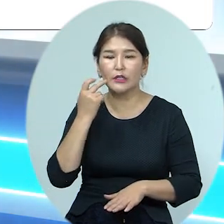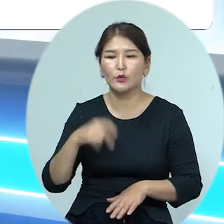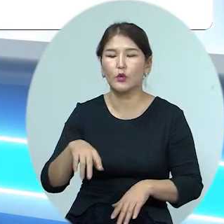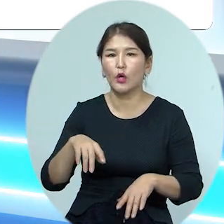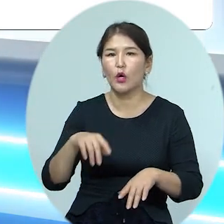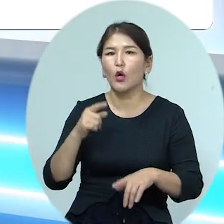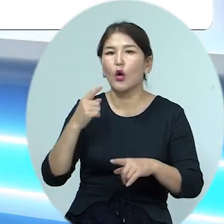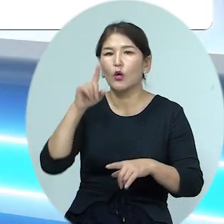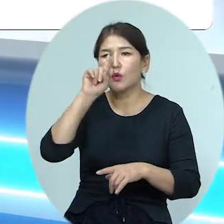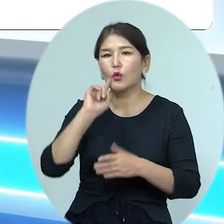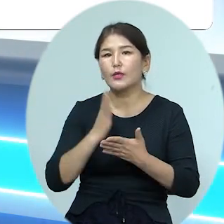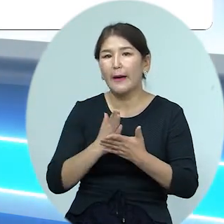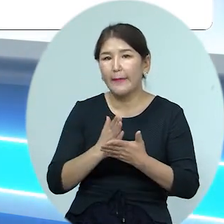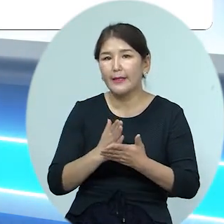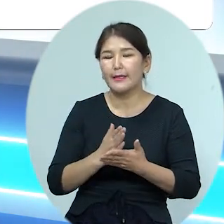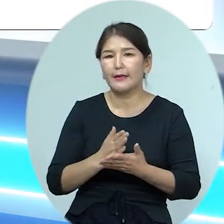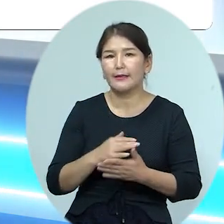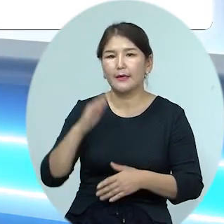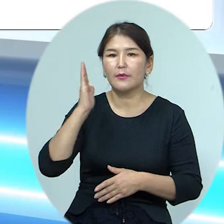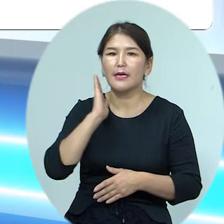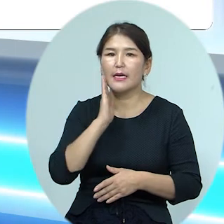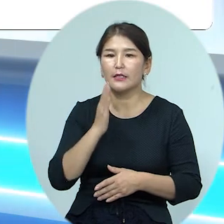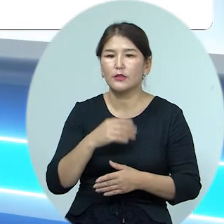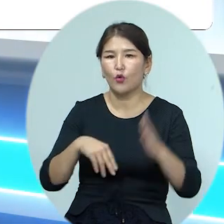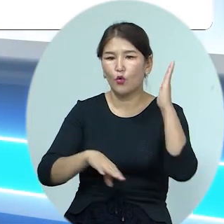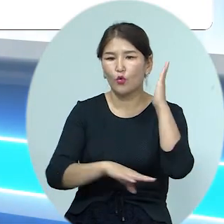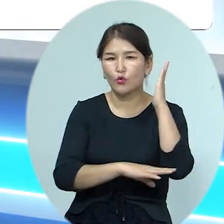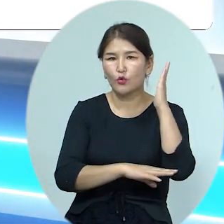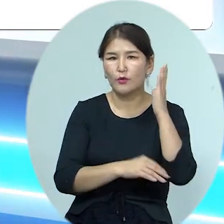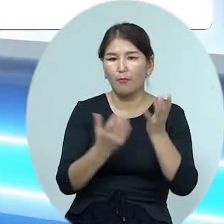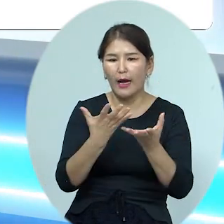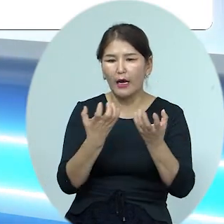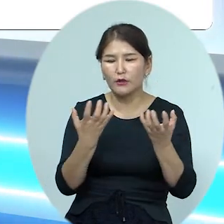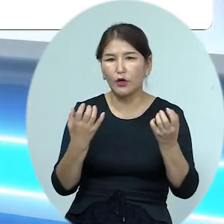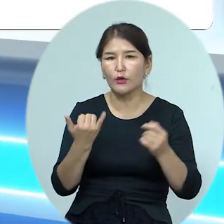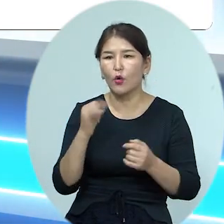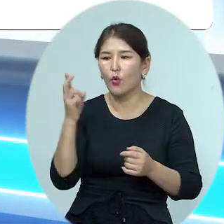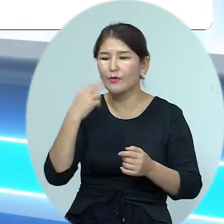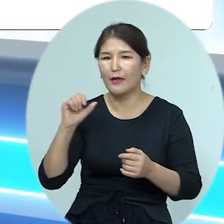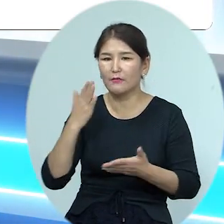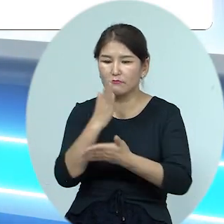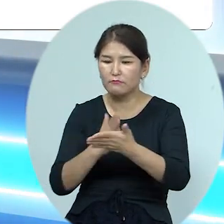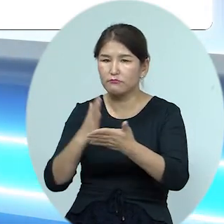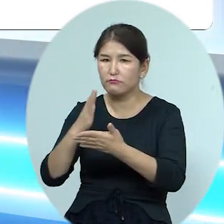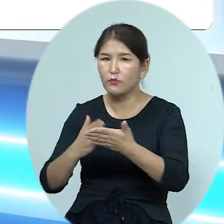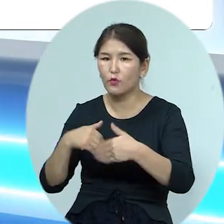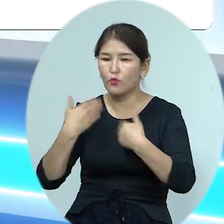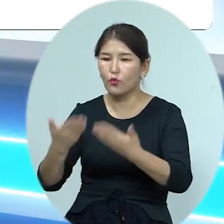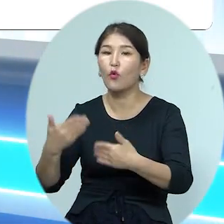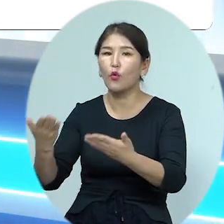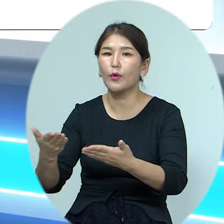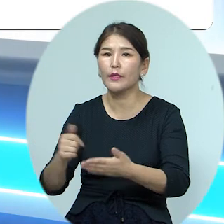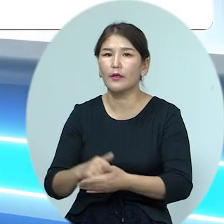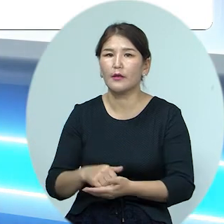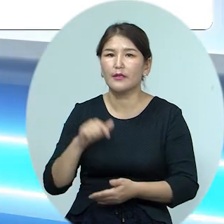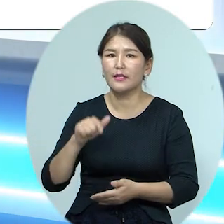Тэгэхээр амттай зүйлийг нь ээж өдөрт олон удаа салгаж буюу тус нь идүүлэх юм бол тэр